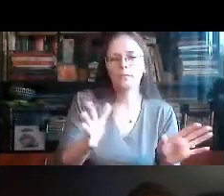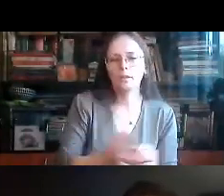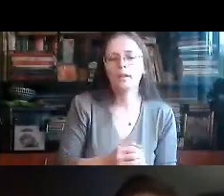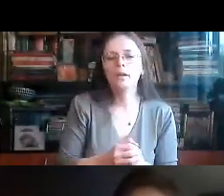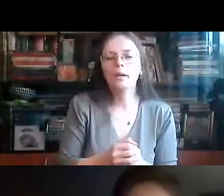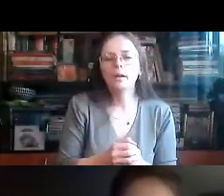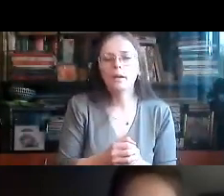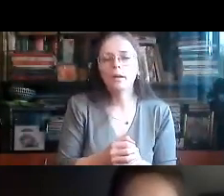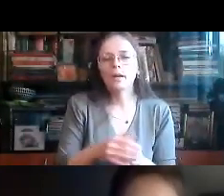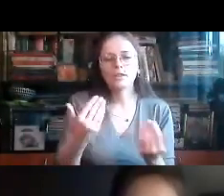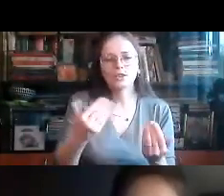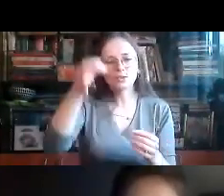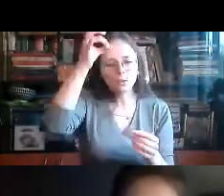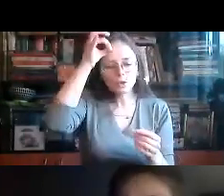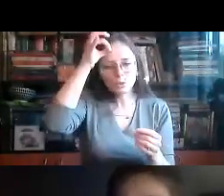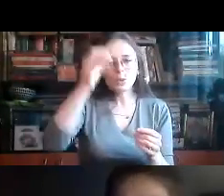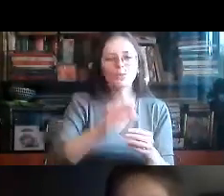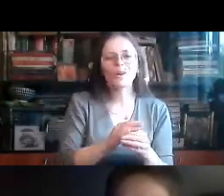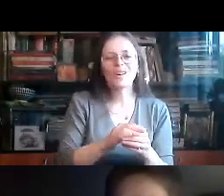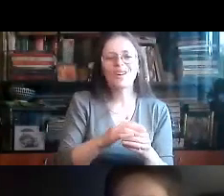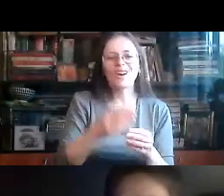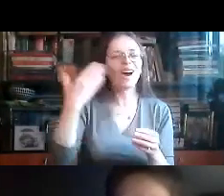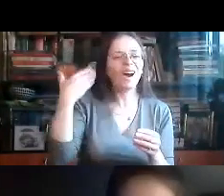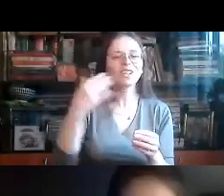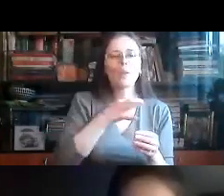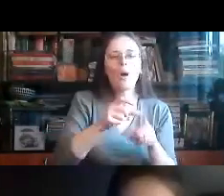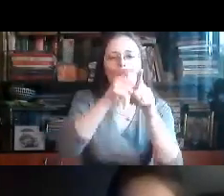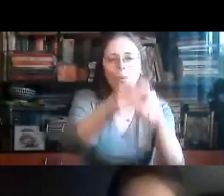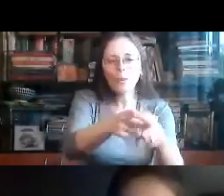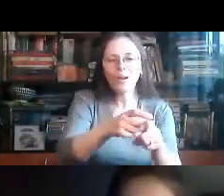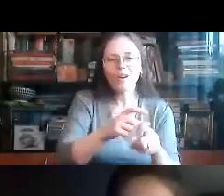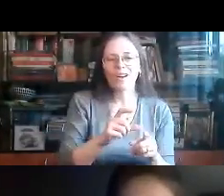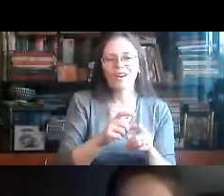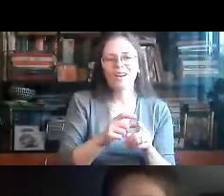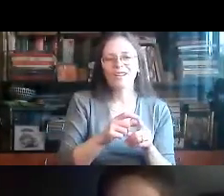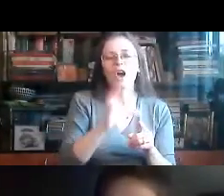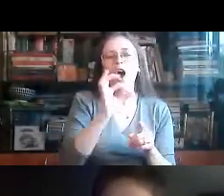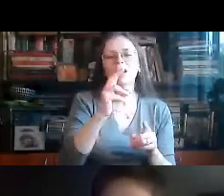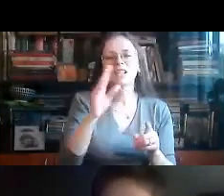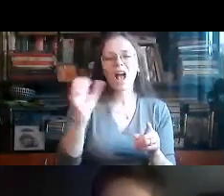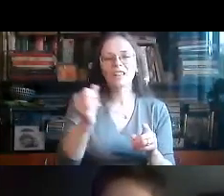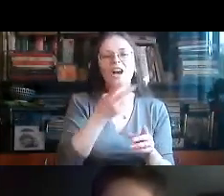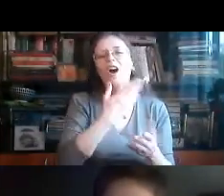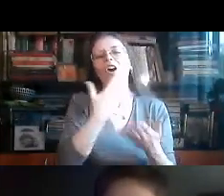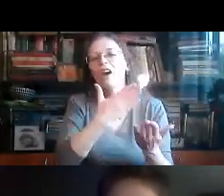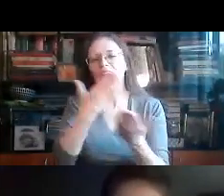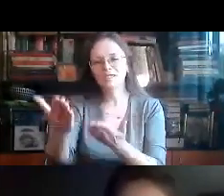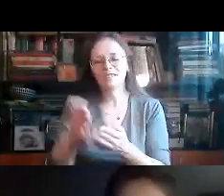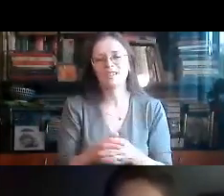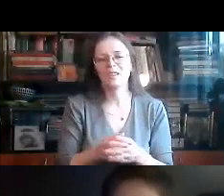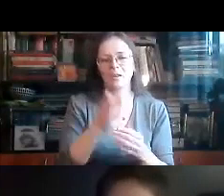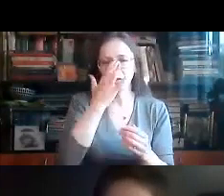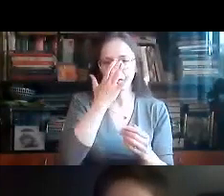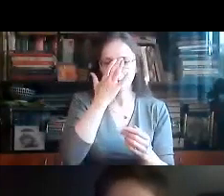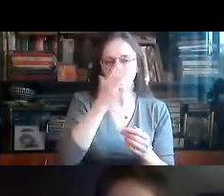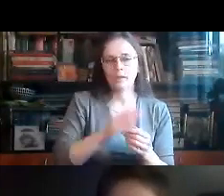я забыла, обещала Оксана Гайко тебе передать слово, потому что... Ну, да, я и так много говорю,